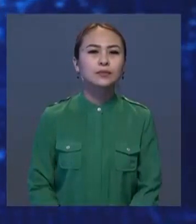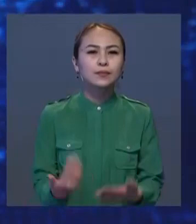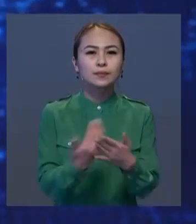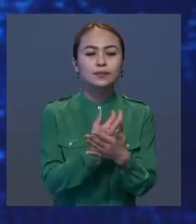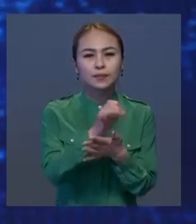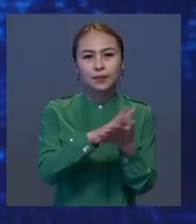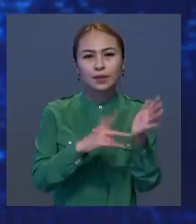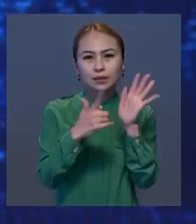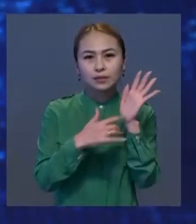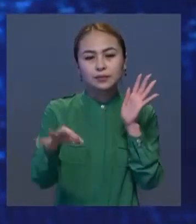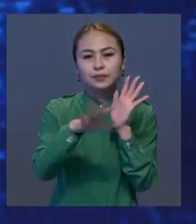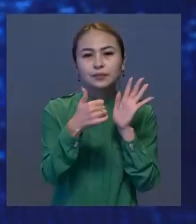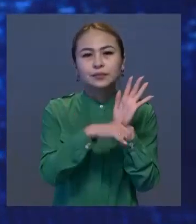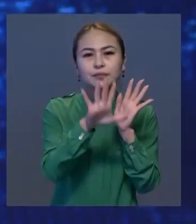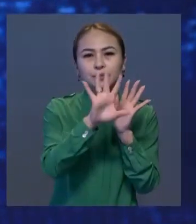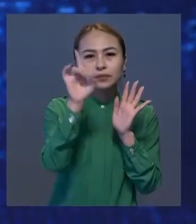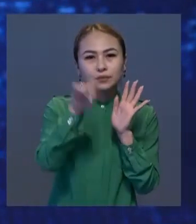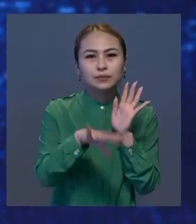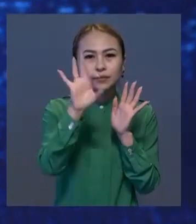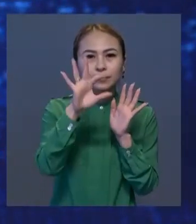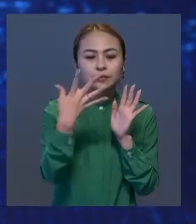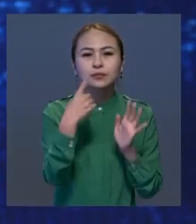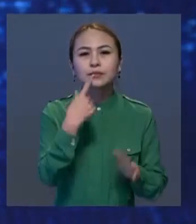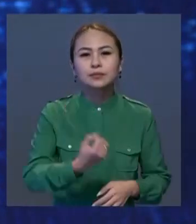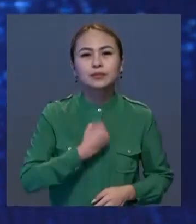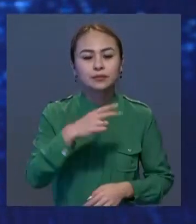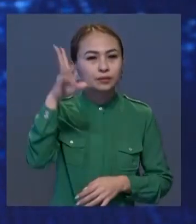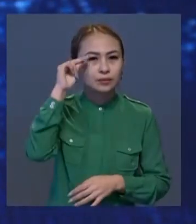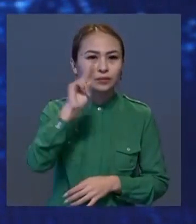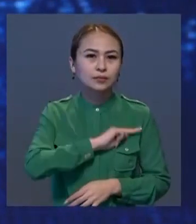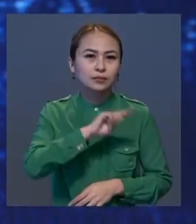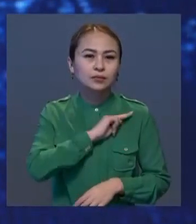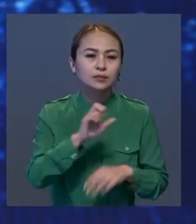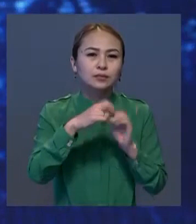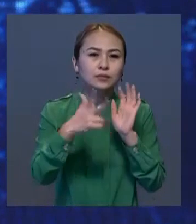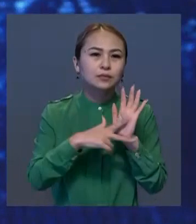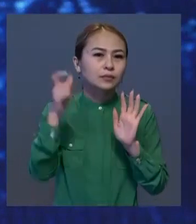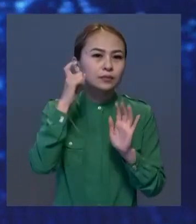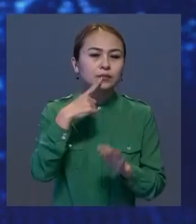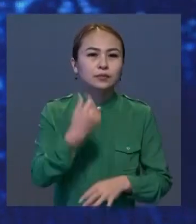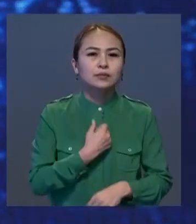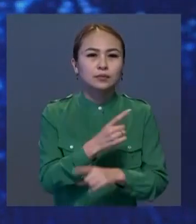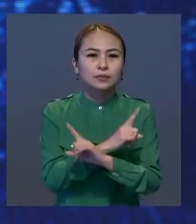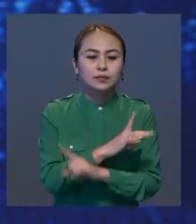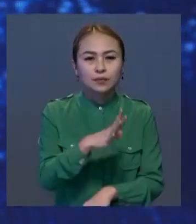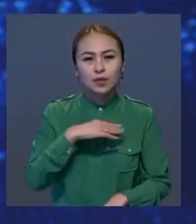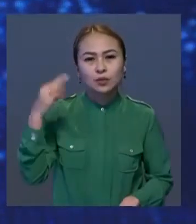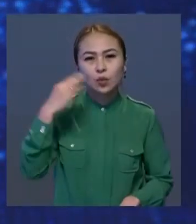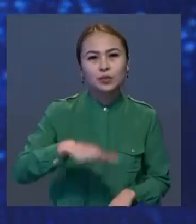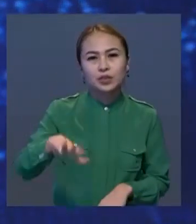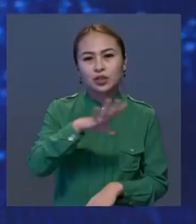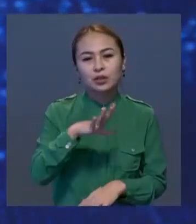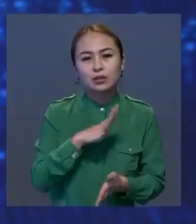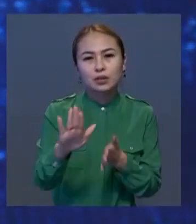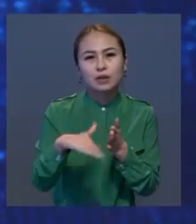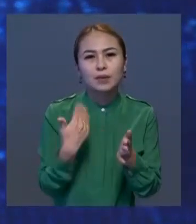Хабарымызды жалғастырамыз. Қарағанды облысында 65-05 әскери бөлімінде мерзімді қызметте жүрген 18 жастағы сарбаз қайтыс болды. Түркістан